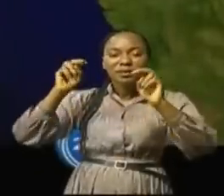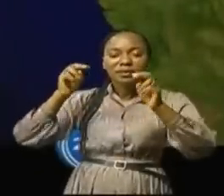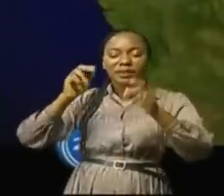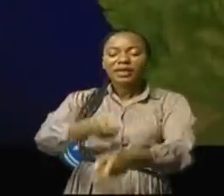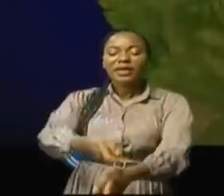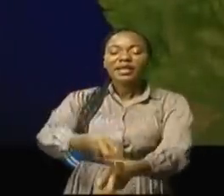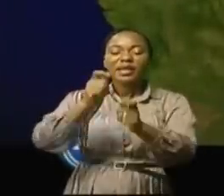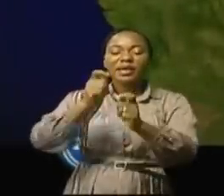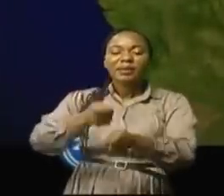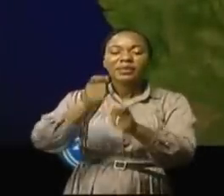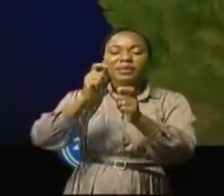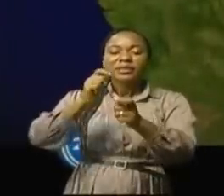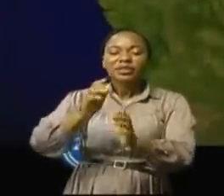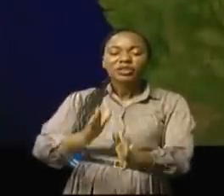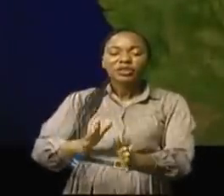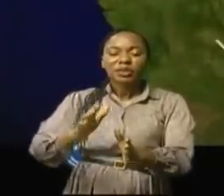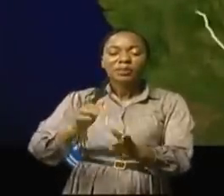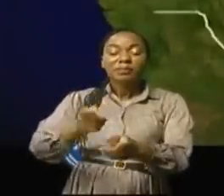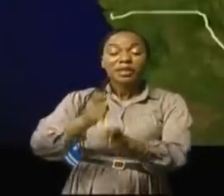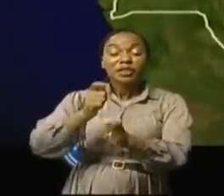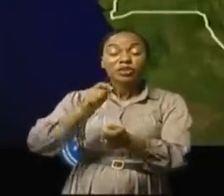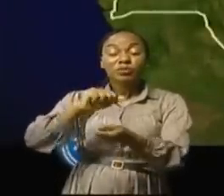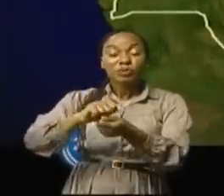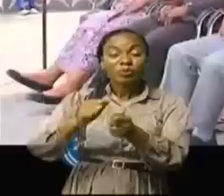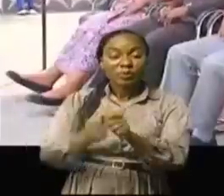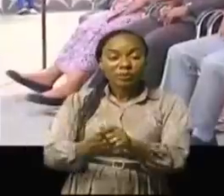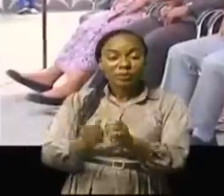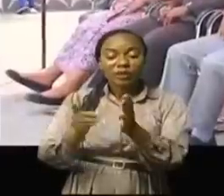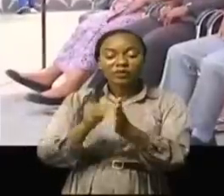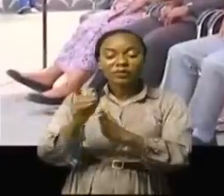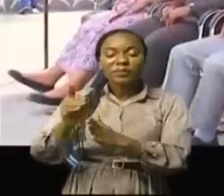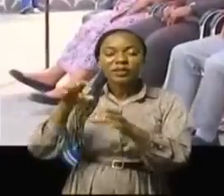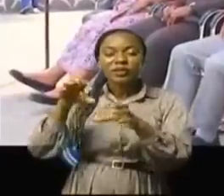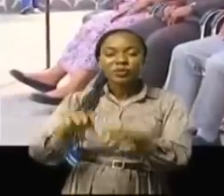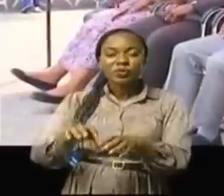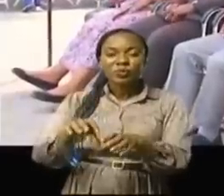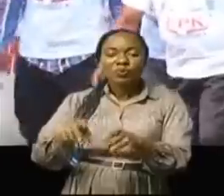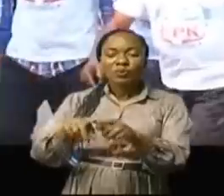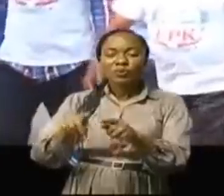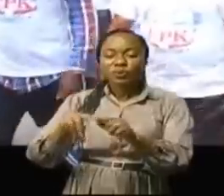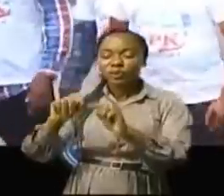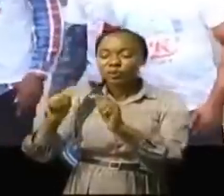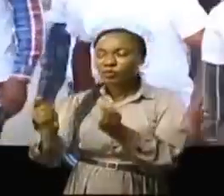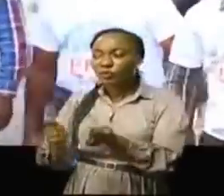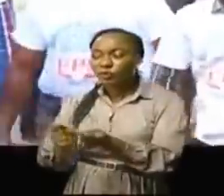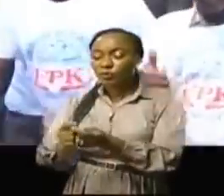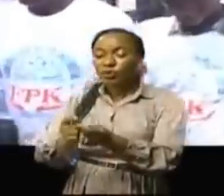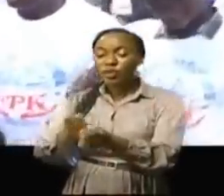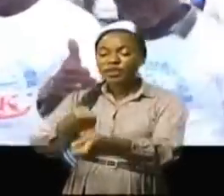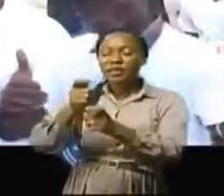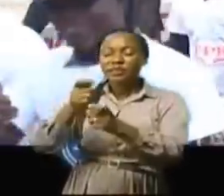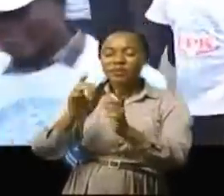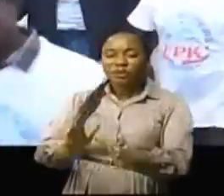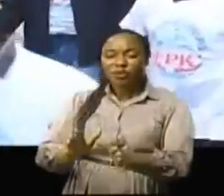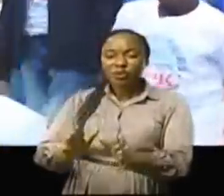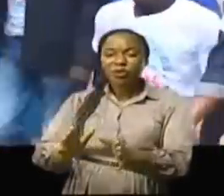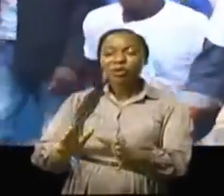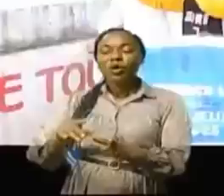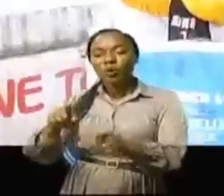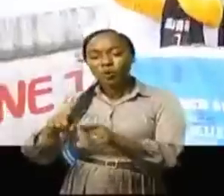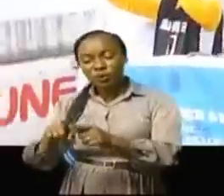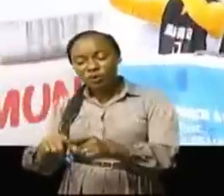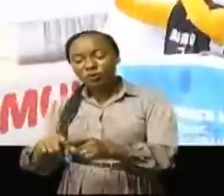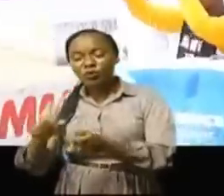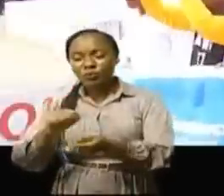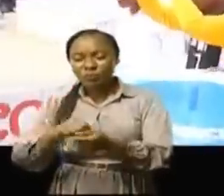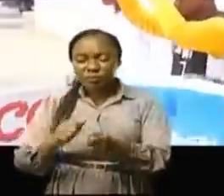et l'aquaculture au service du développement socio-économique de la RDC », les associations des pêcheurs et la fédération qui les regroupe ont compté leurs problèmes.